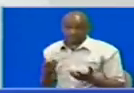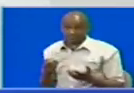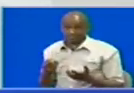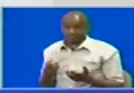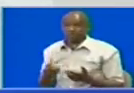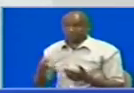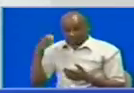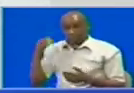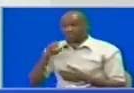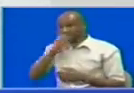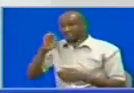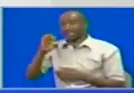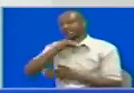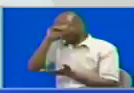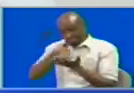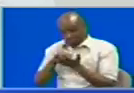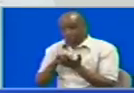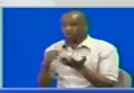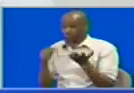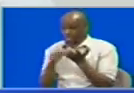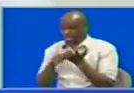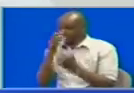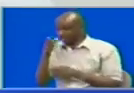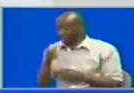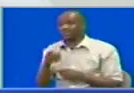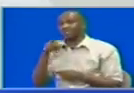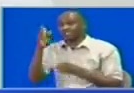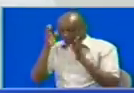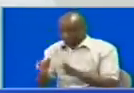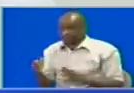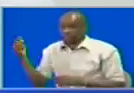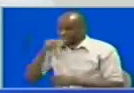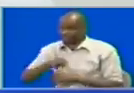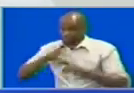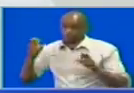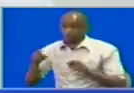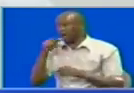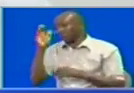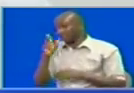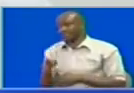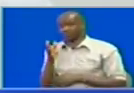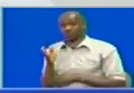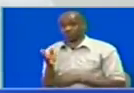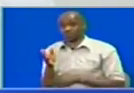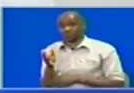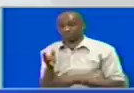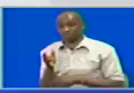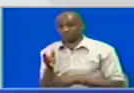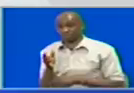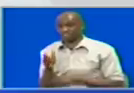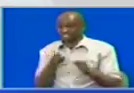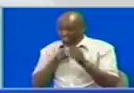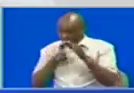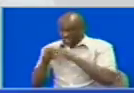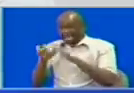tulikuwa Eastern Central nini Uganda. Na hiyo agent alikuwa anakuja kumtafuta Tom Odhiambo ambaye ndiye alikuwa striker